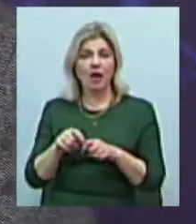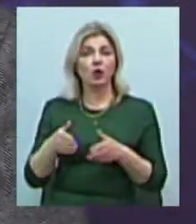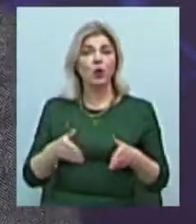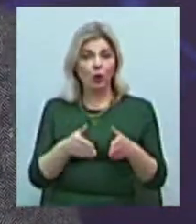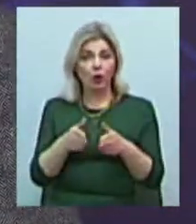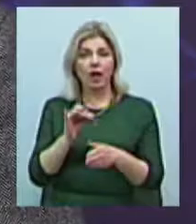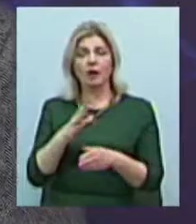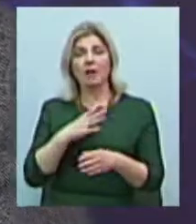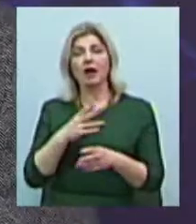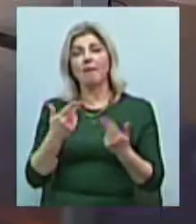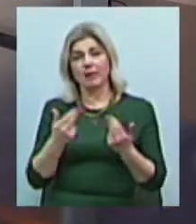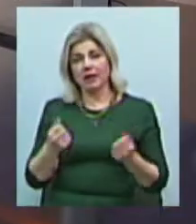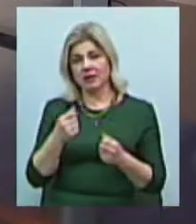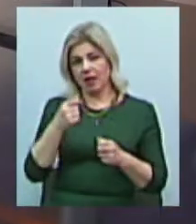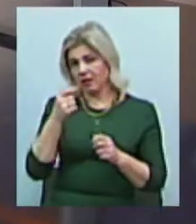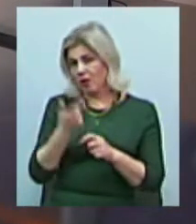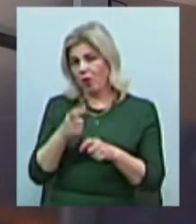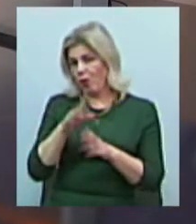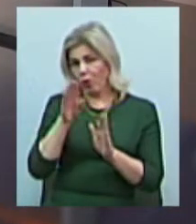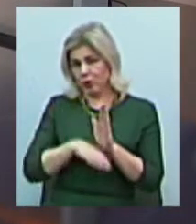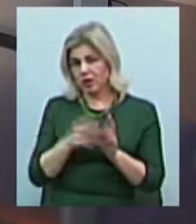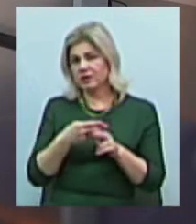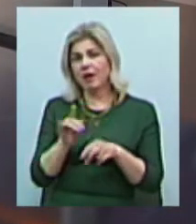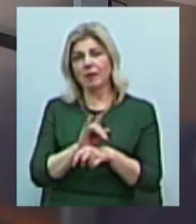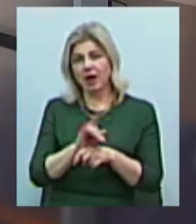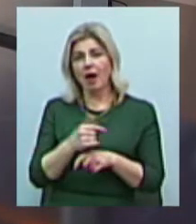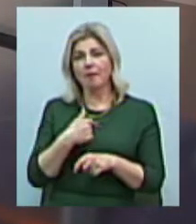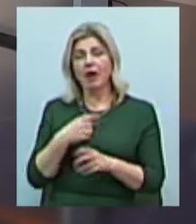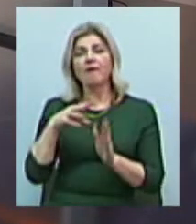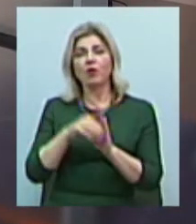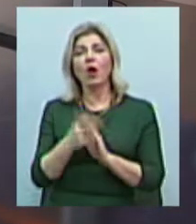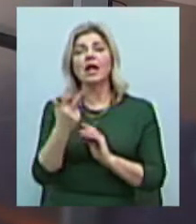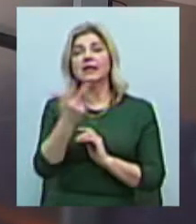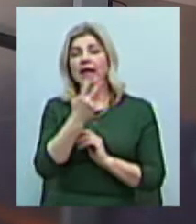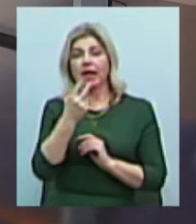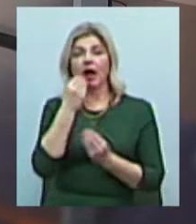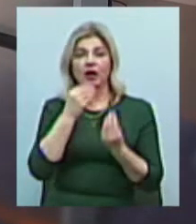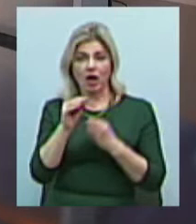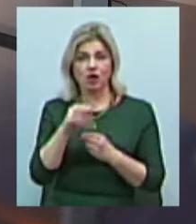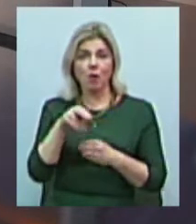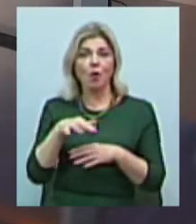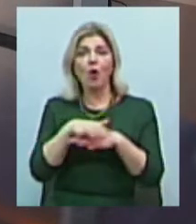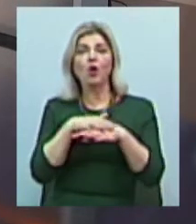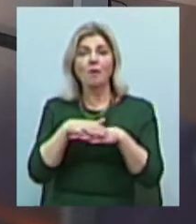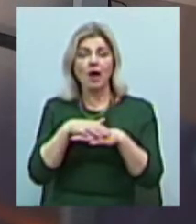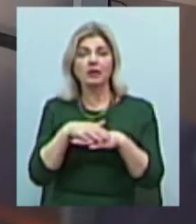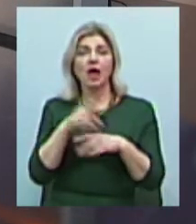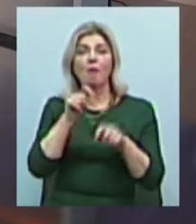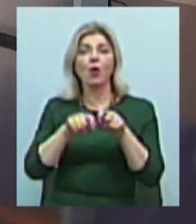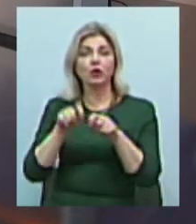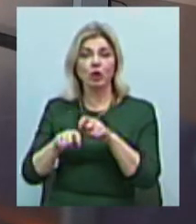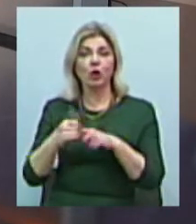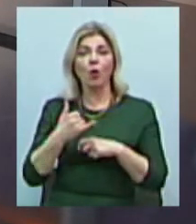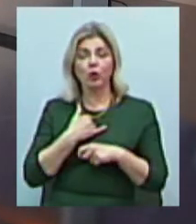визнані найгіршими. Ну, це повна брехня, бо ми визнані в трійці кращих по громадському моніторингу. У нас підкололо, що у нас